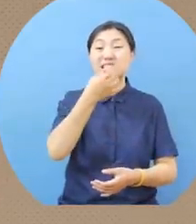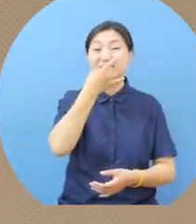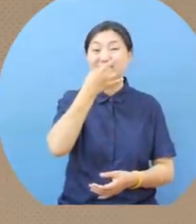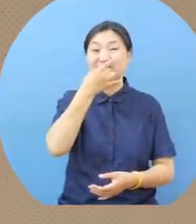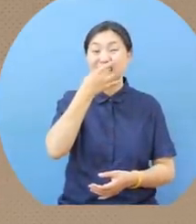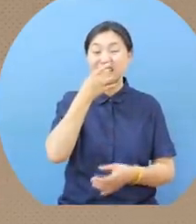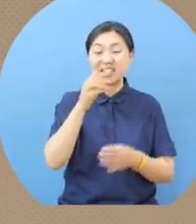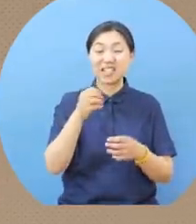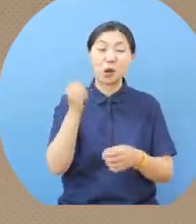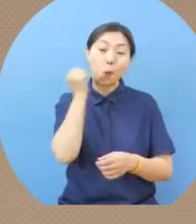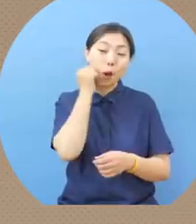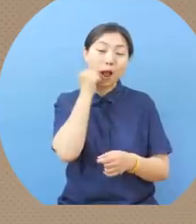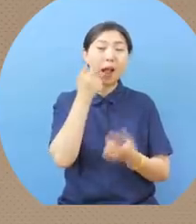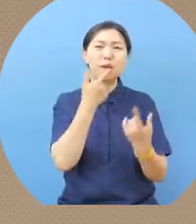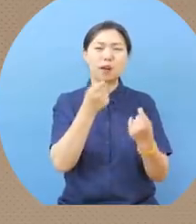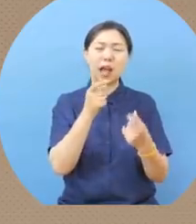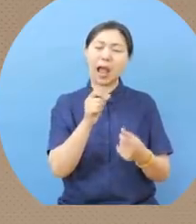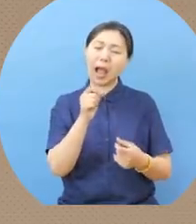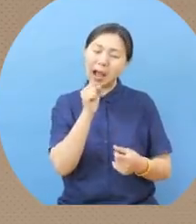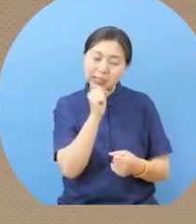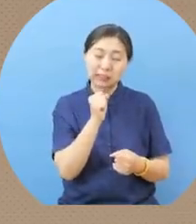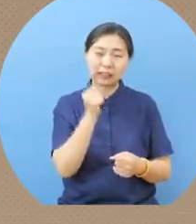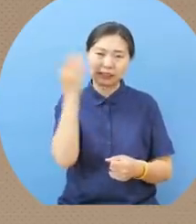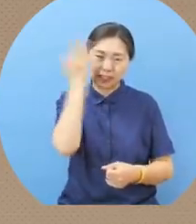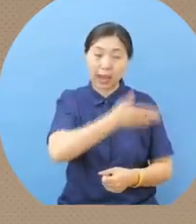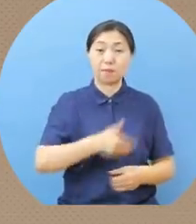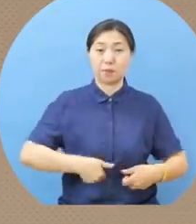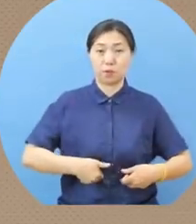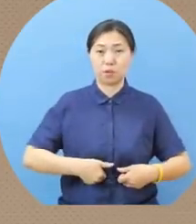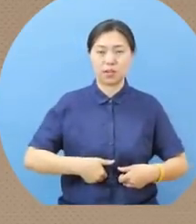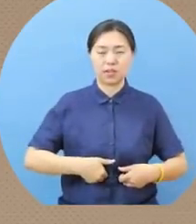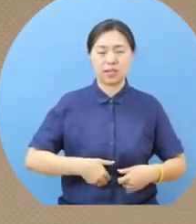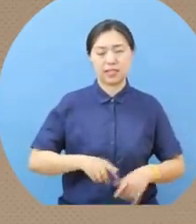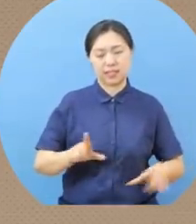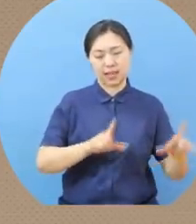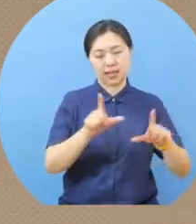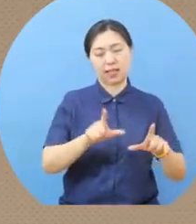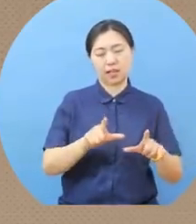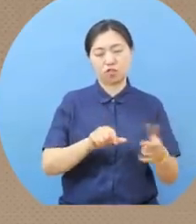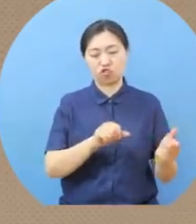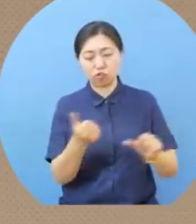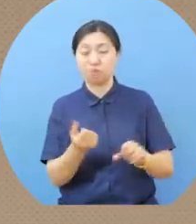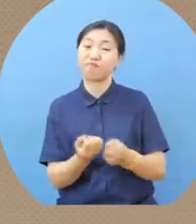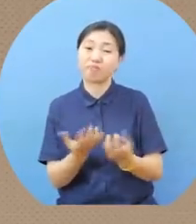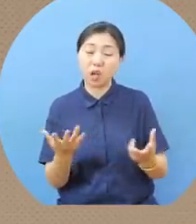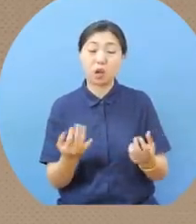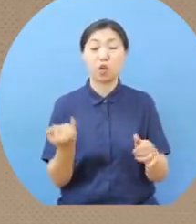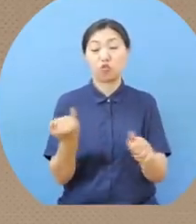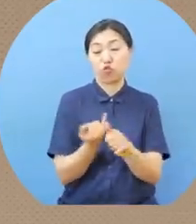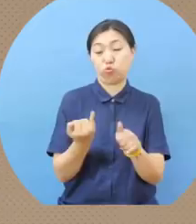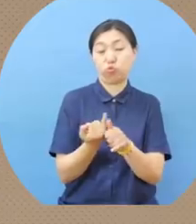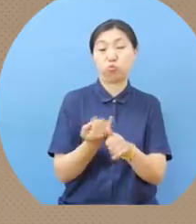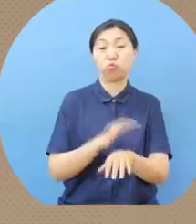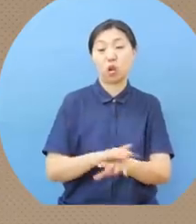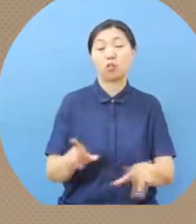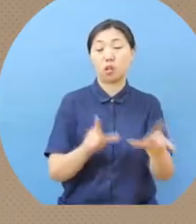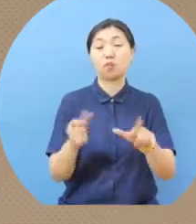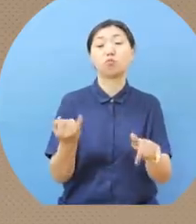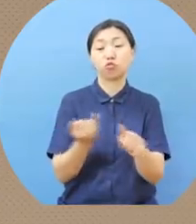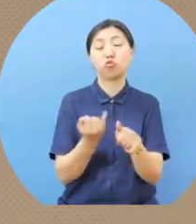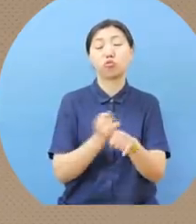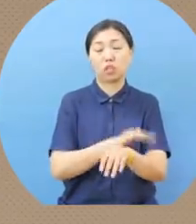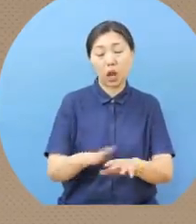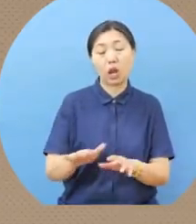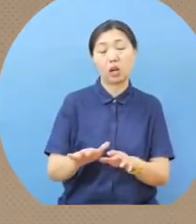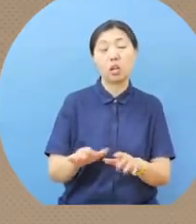바삭바삭 아 그렇죠 살아요 살 때나 즐겁게 살다 조금 0 안녕 해주시오 혼자 잘 살고 둘이 있으면 즐겁게 살고 혼자